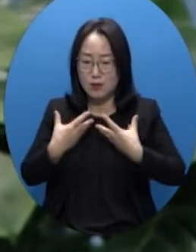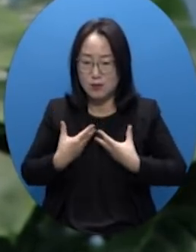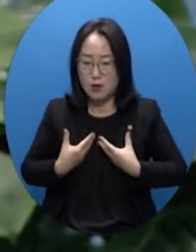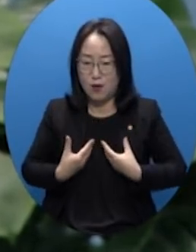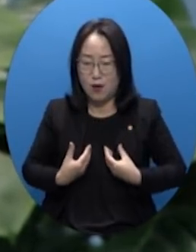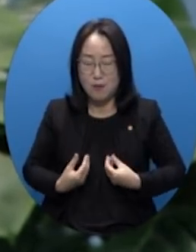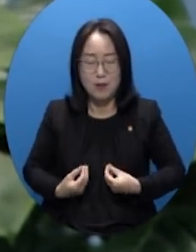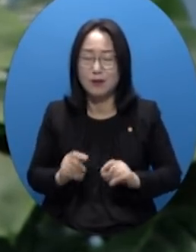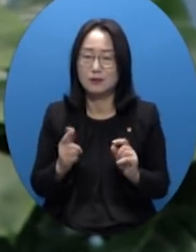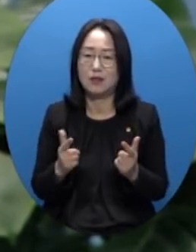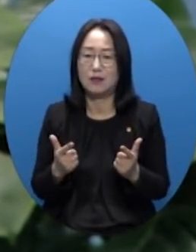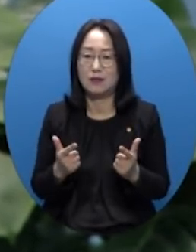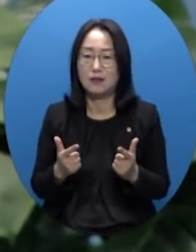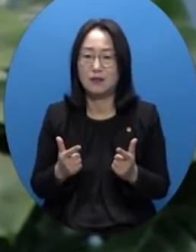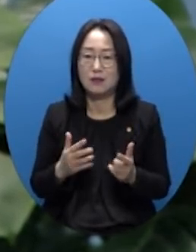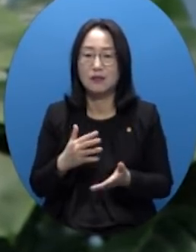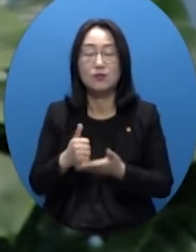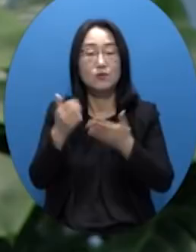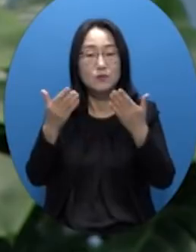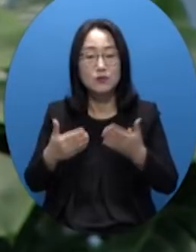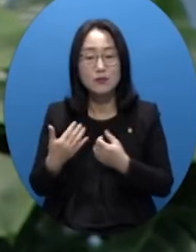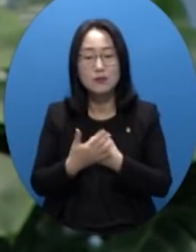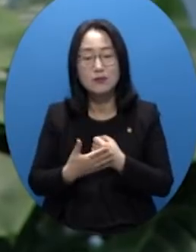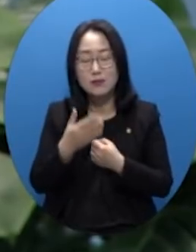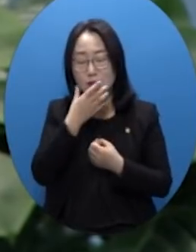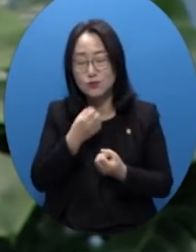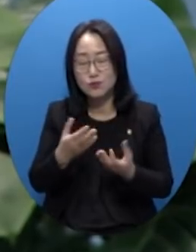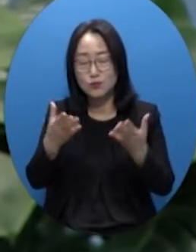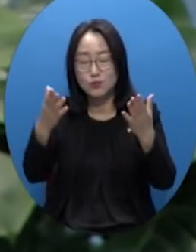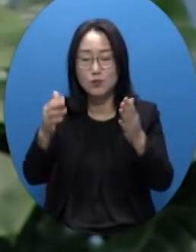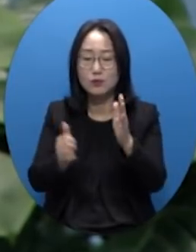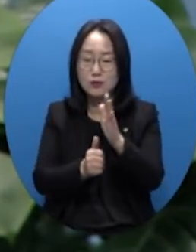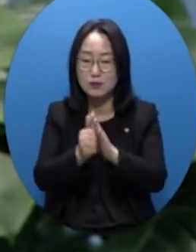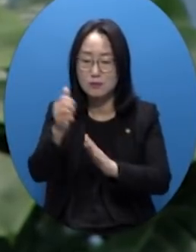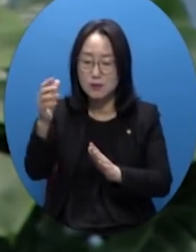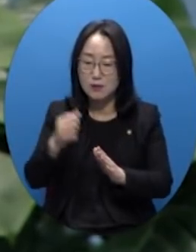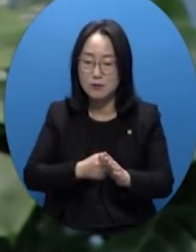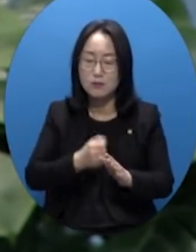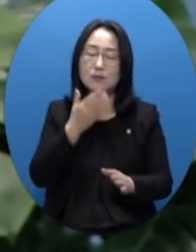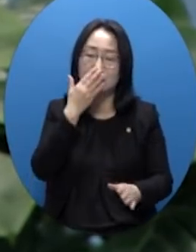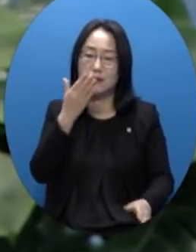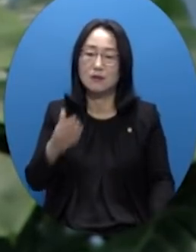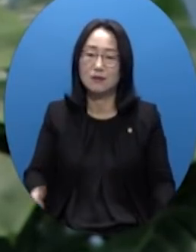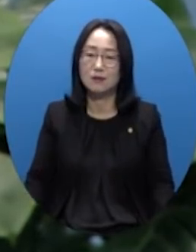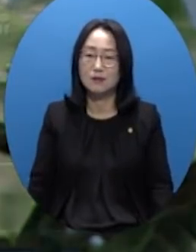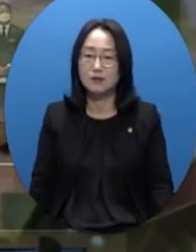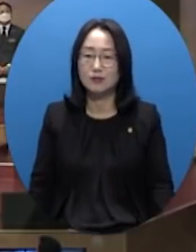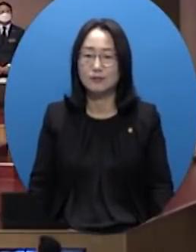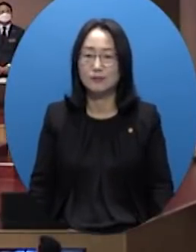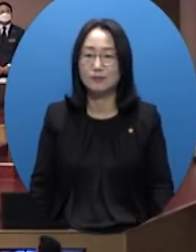살지 아니하고 김신 은혜와 축복과 희망 가운데 살게 되는 것입니다